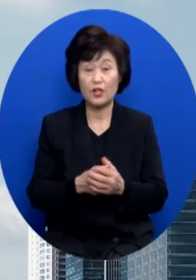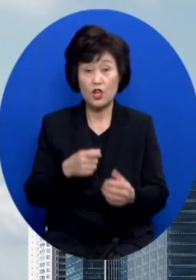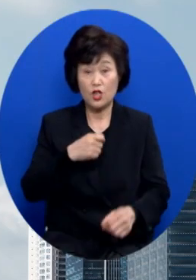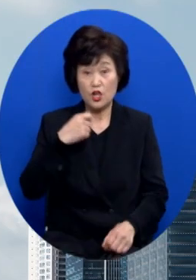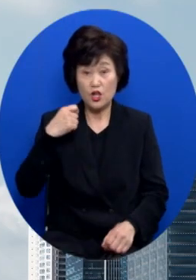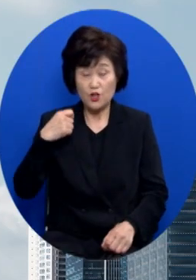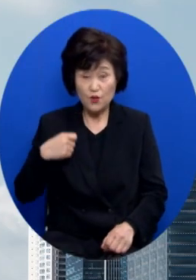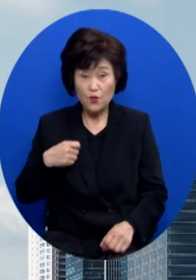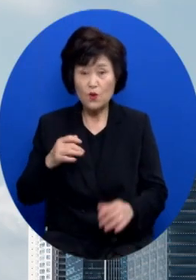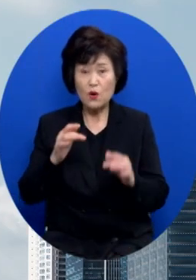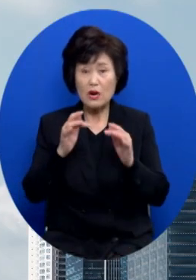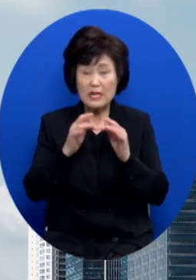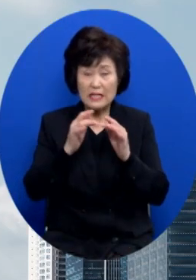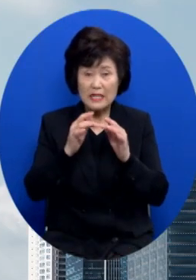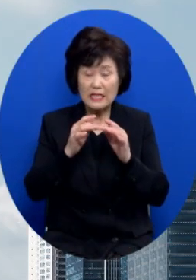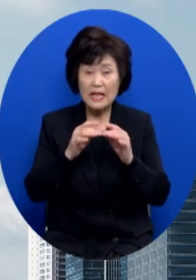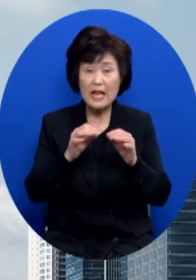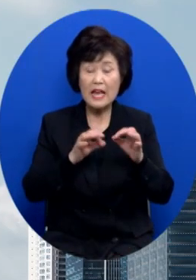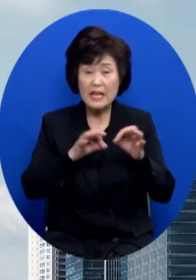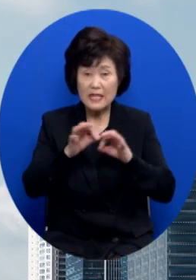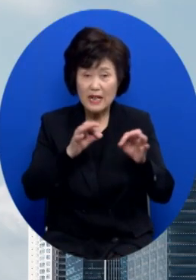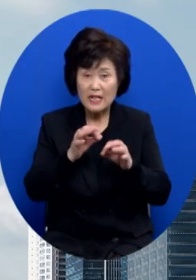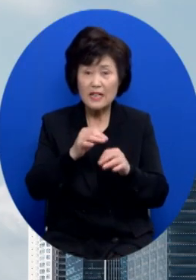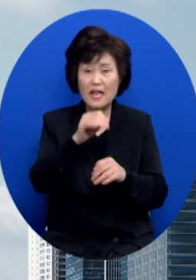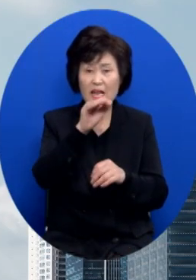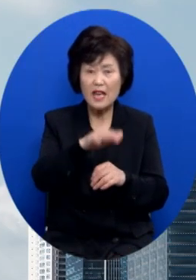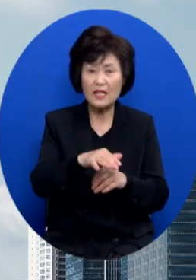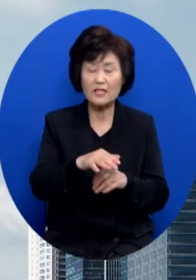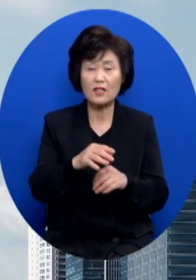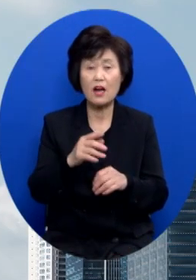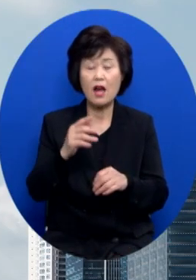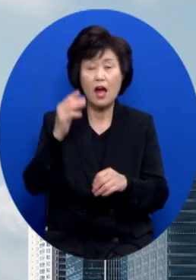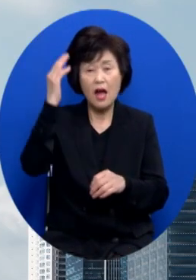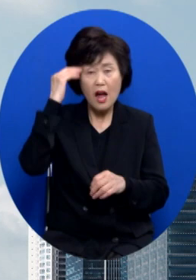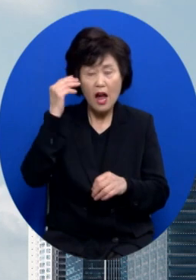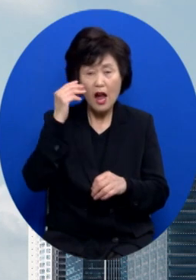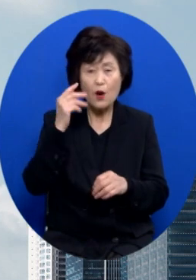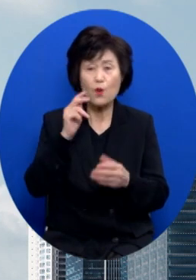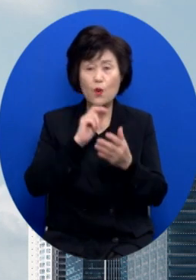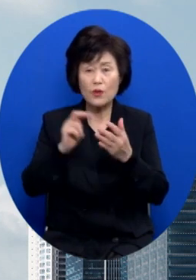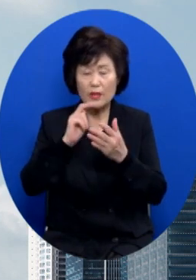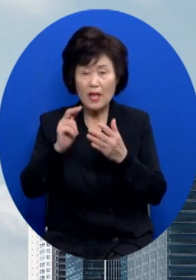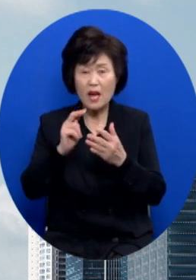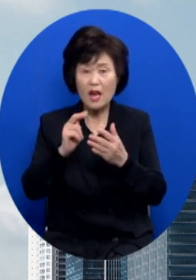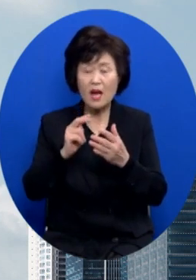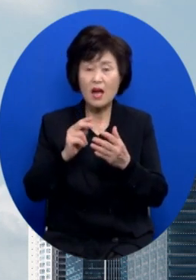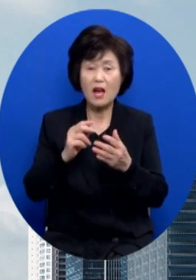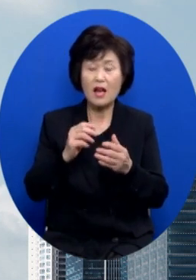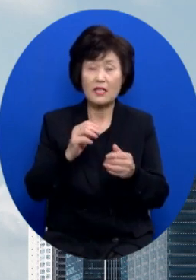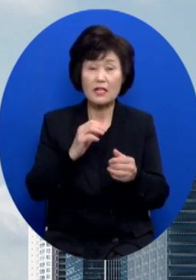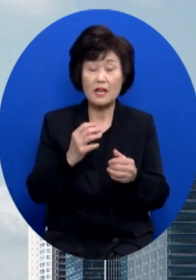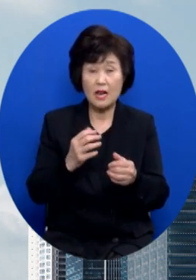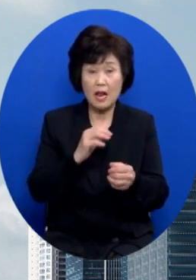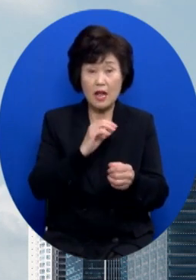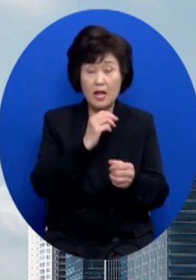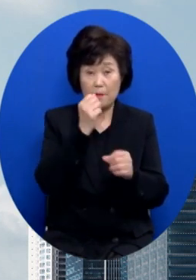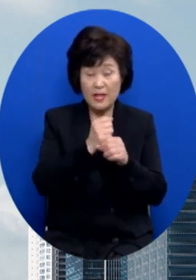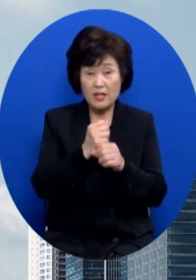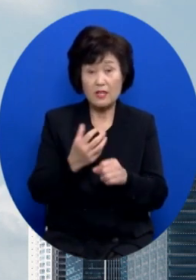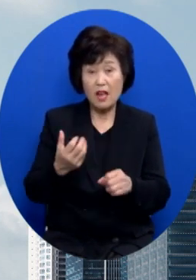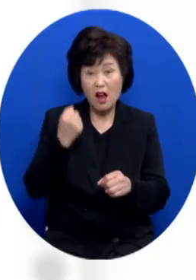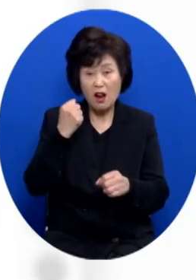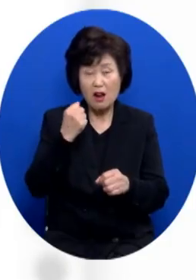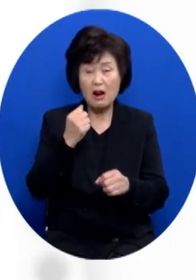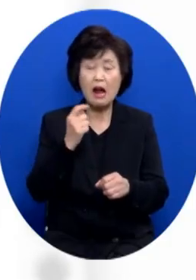중국 이커머스 플랫폼에서 팝스타의 저작권을 무단 침해한 짝퉁 상품이 판매되고 있어 논란이 일고